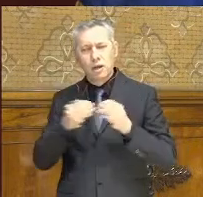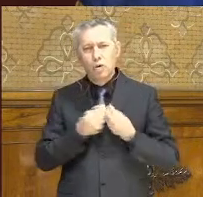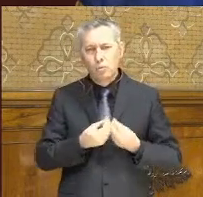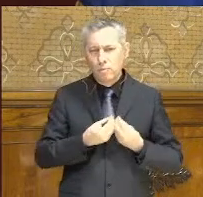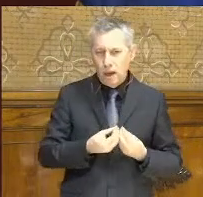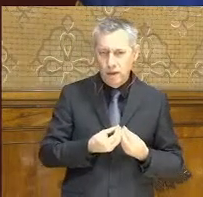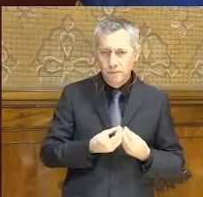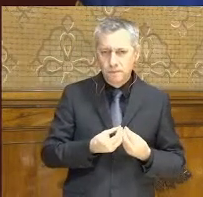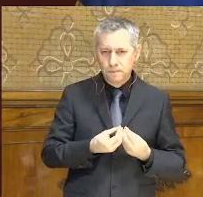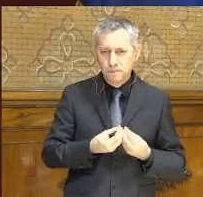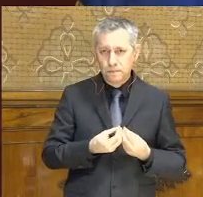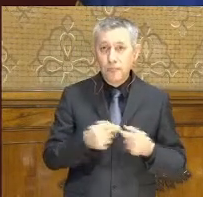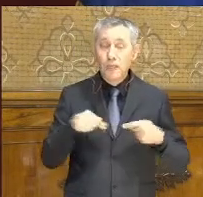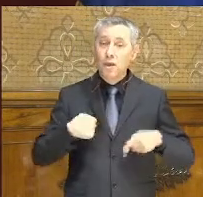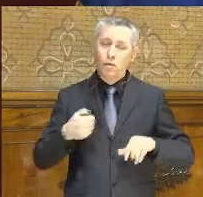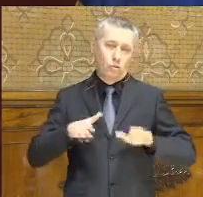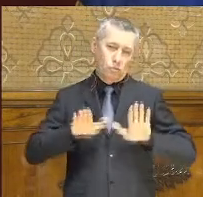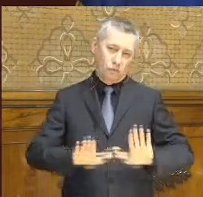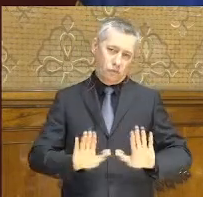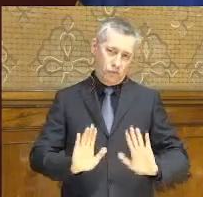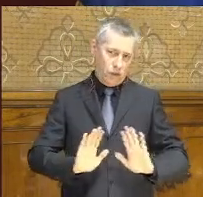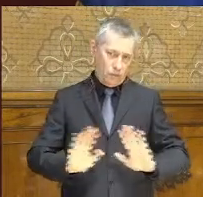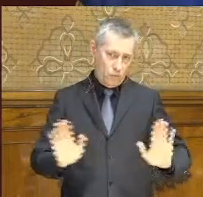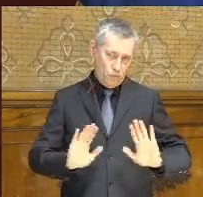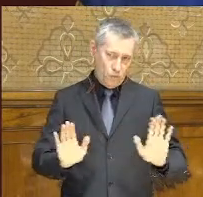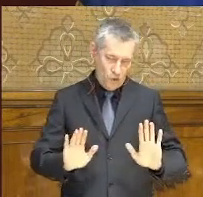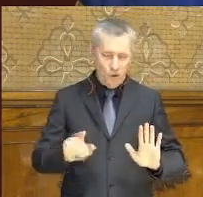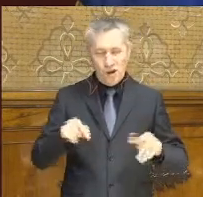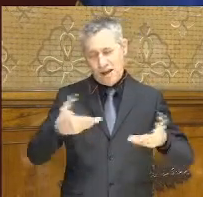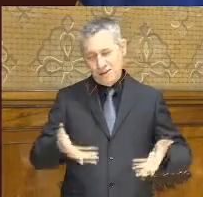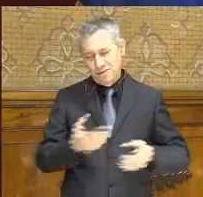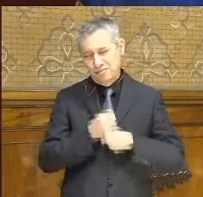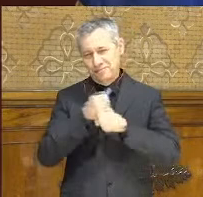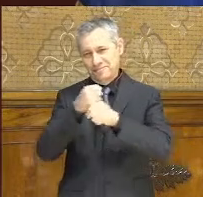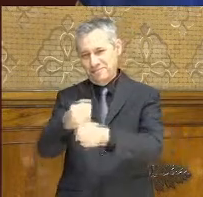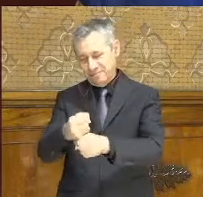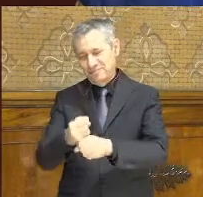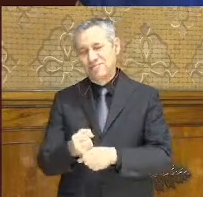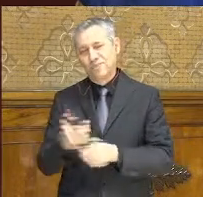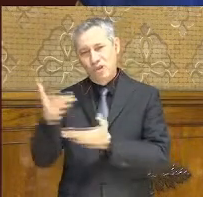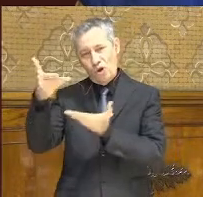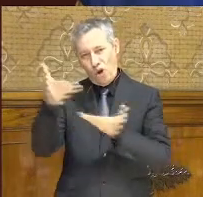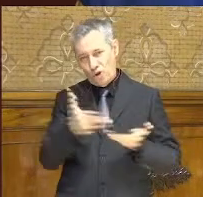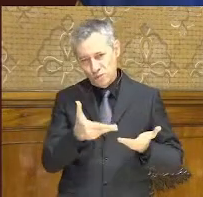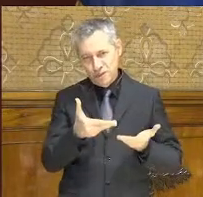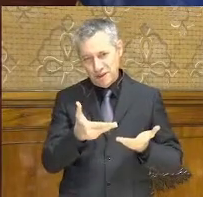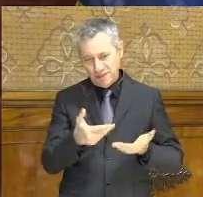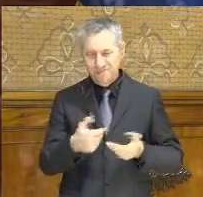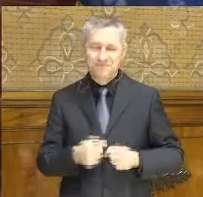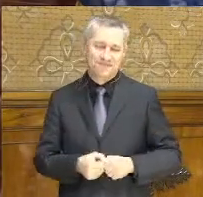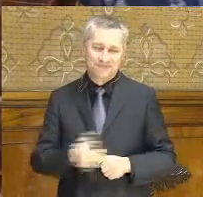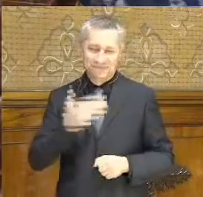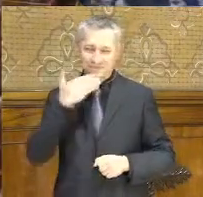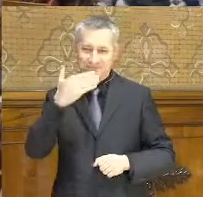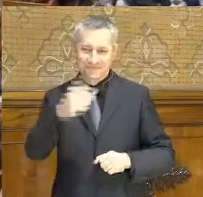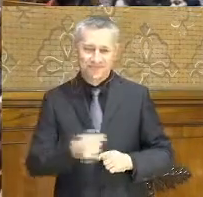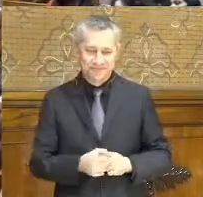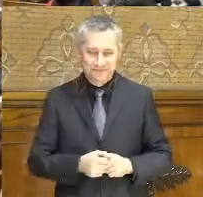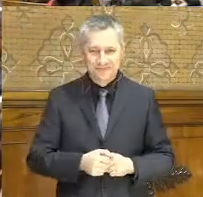Io mi fermo qui e lascio la parola al nostro ospite. Grazie.